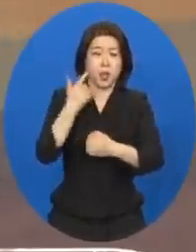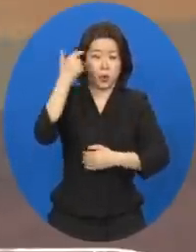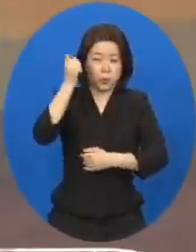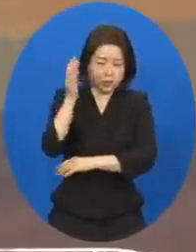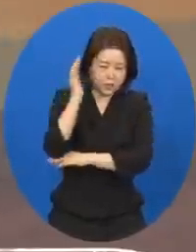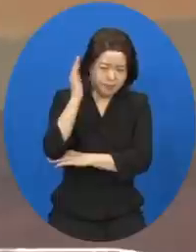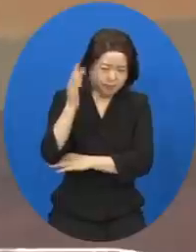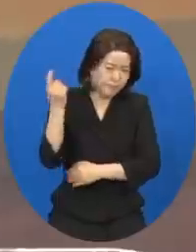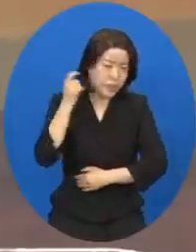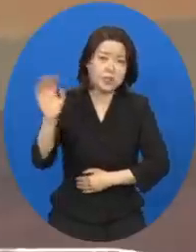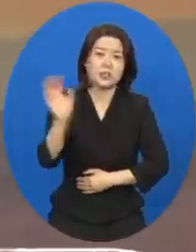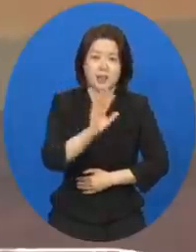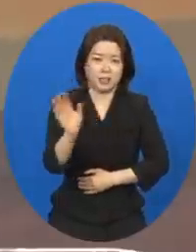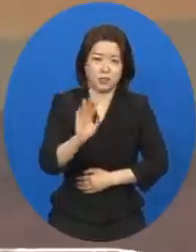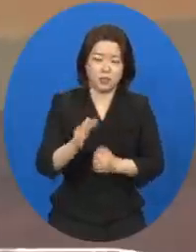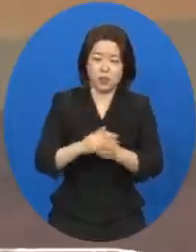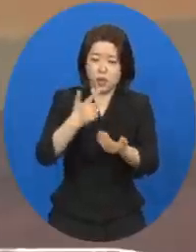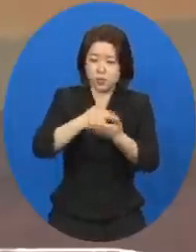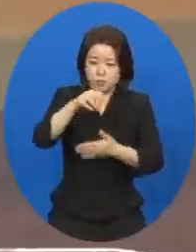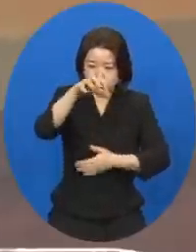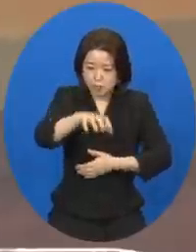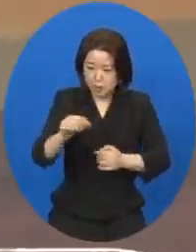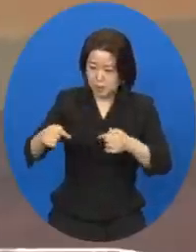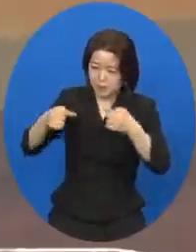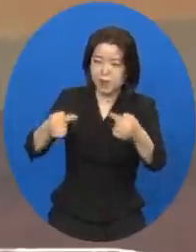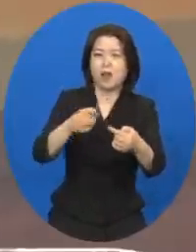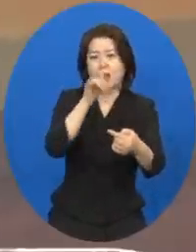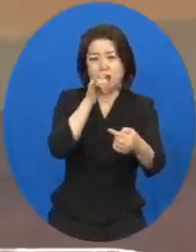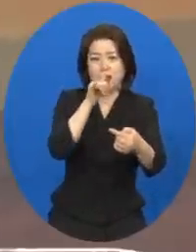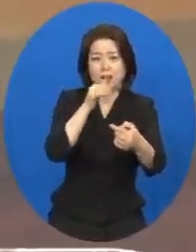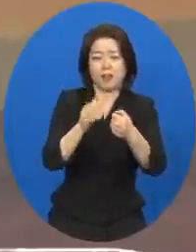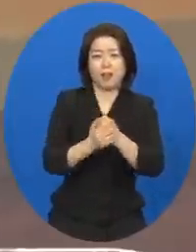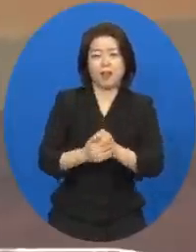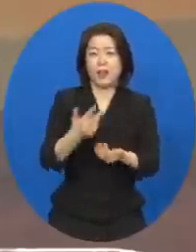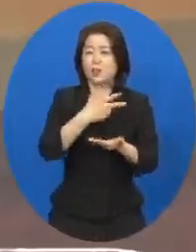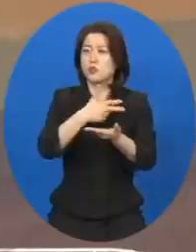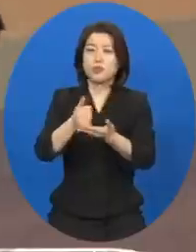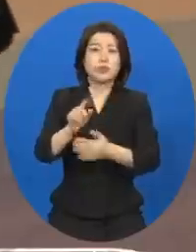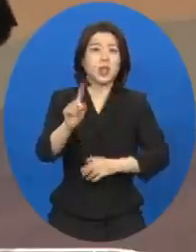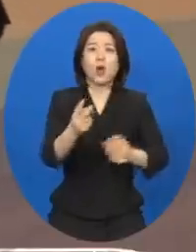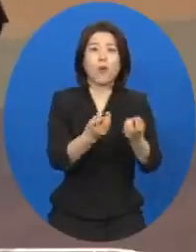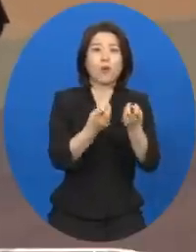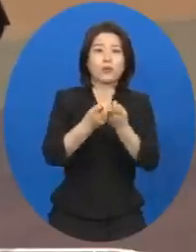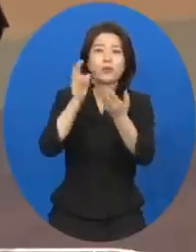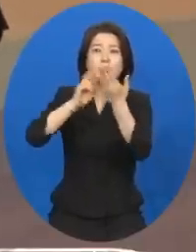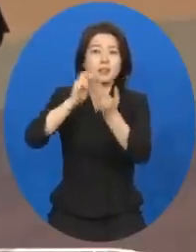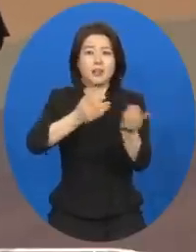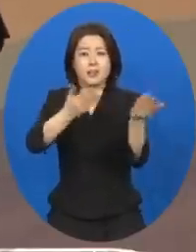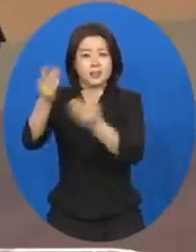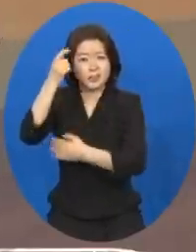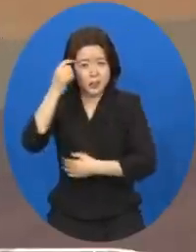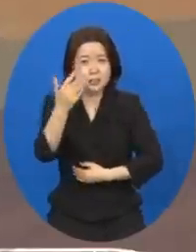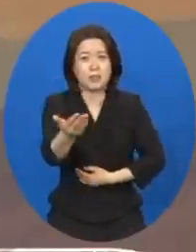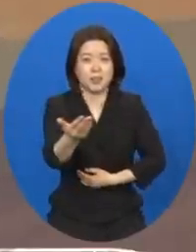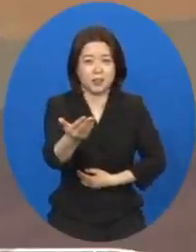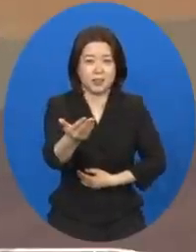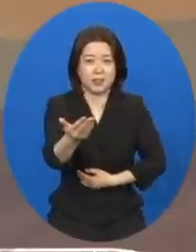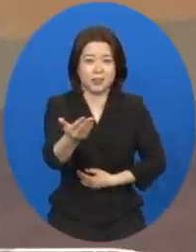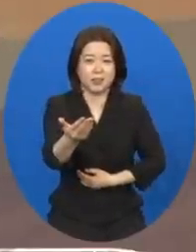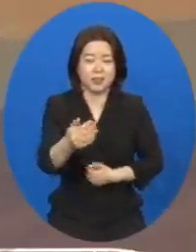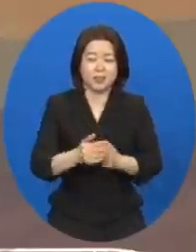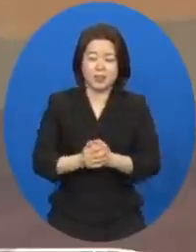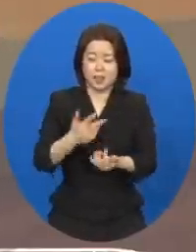아니고 주님 앞에 와 있어요. 주님께 어떻게 찬양하시겠어요? 여러분, 주님